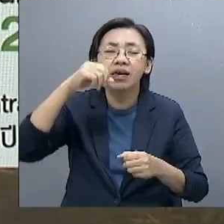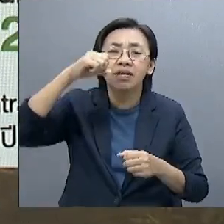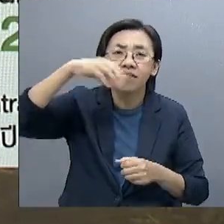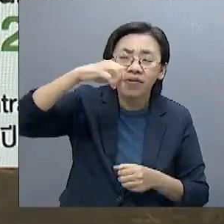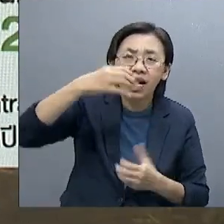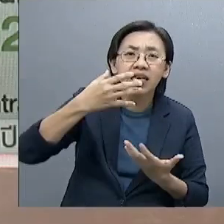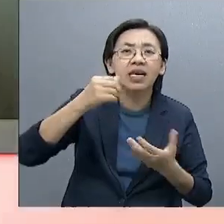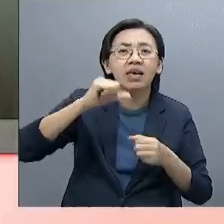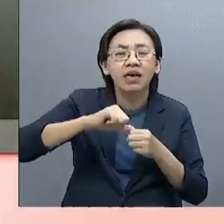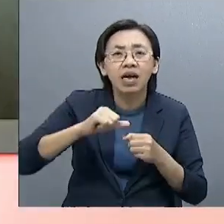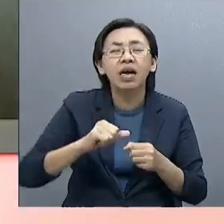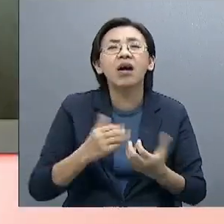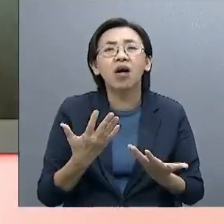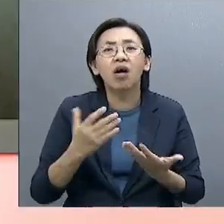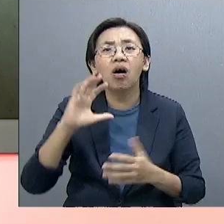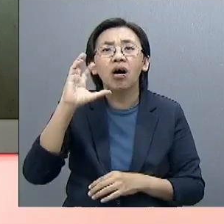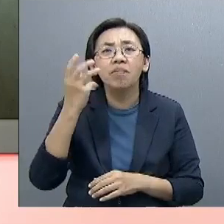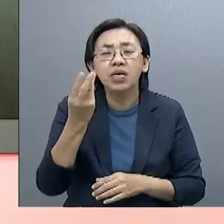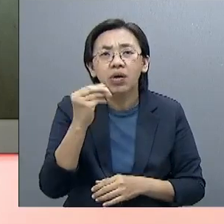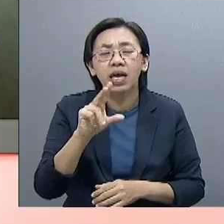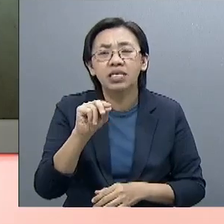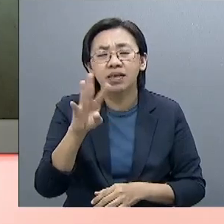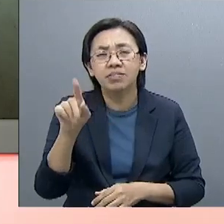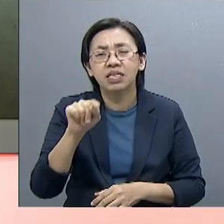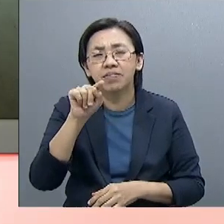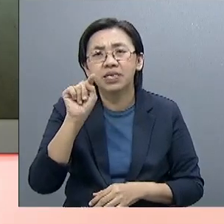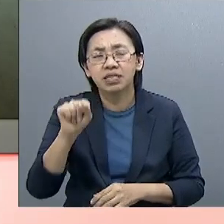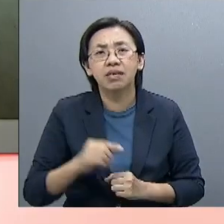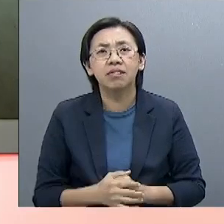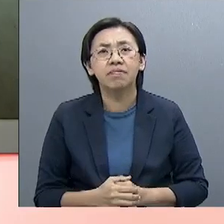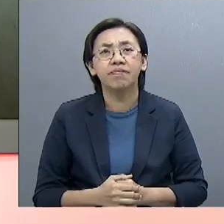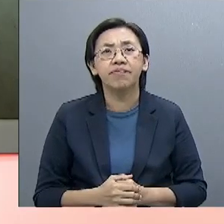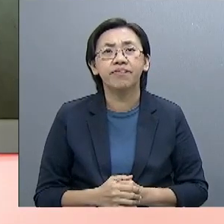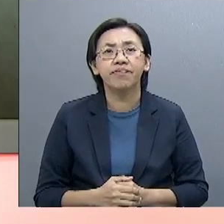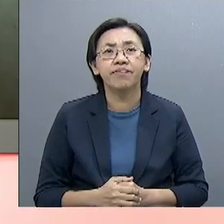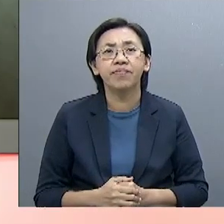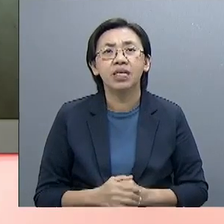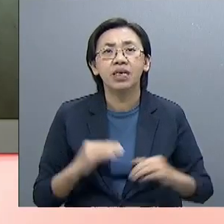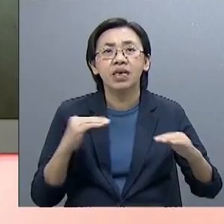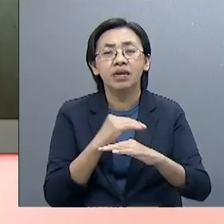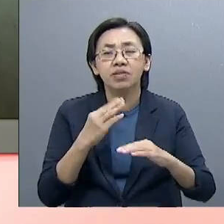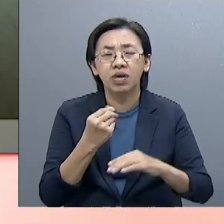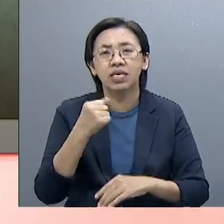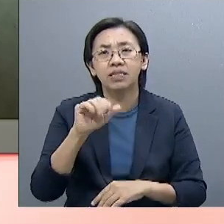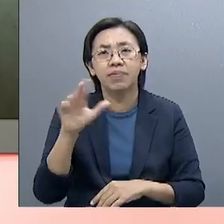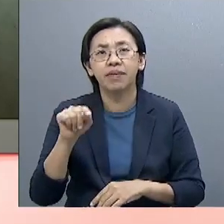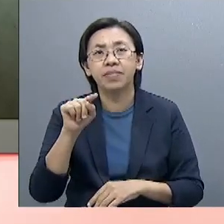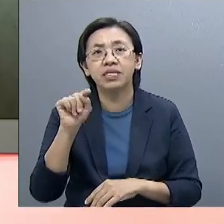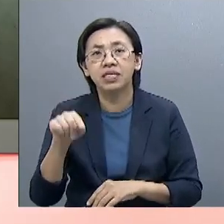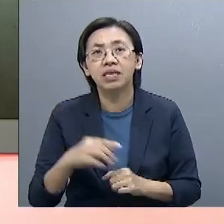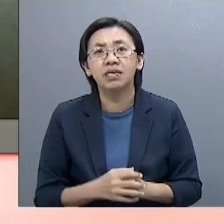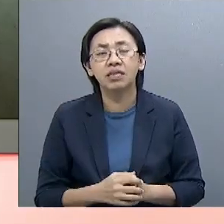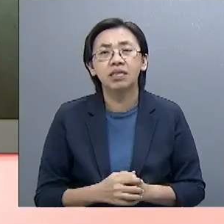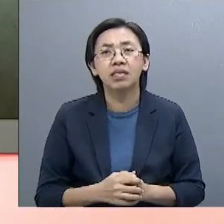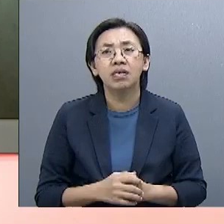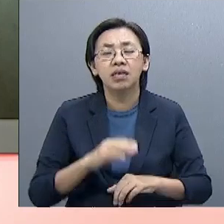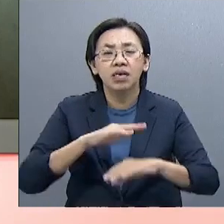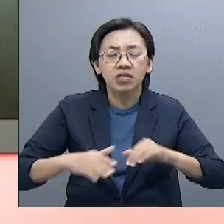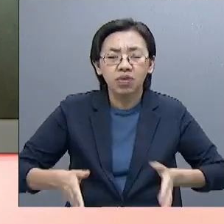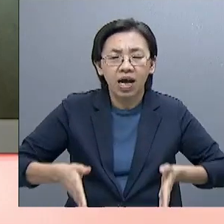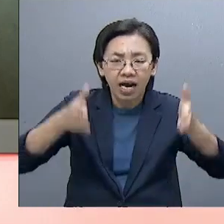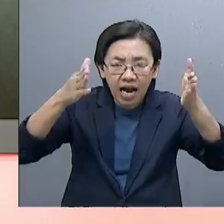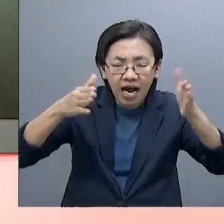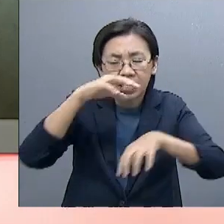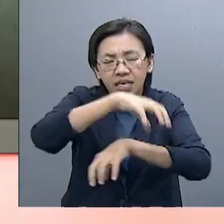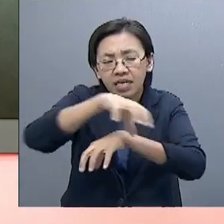นสร้างแก๊สเรือนกระจกมากที่สุดก็คือร้อยละ34ส่วนการคมนาคมอยู่ที่ร้อยละ15แล้วก็การใช้พลังงานในสำนักง